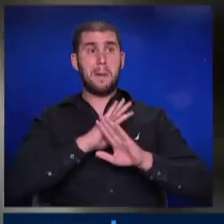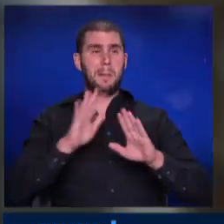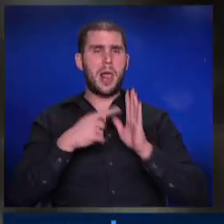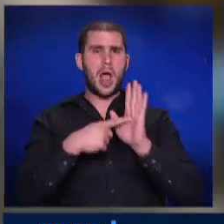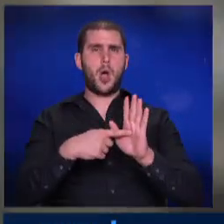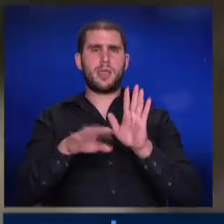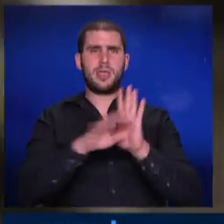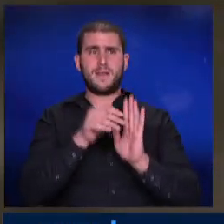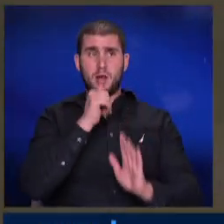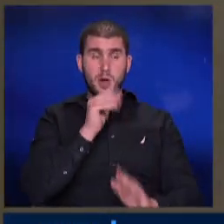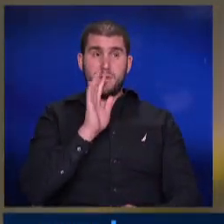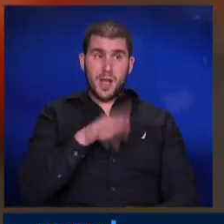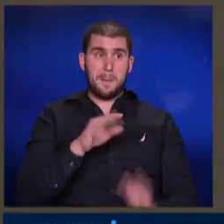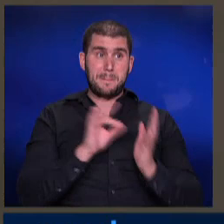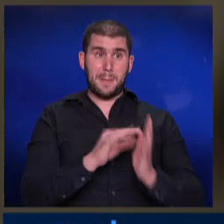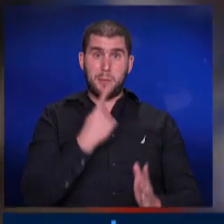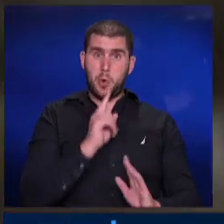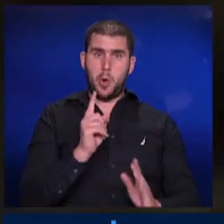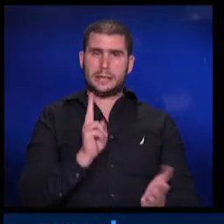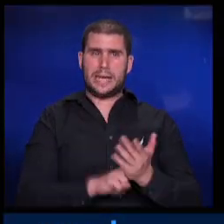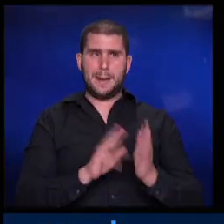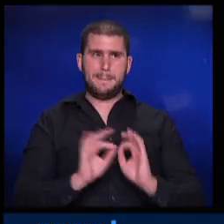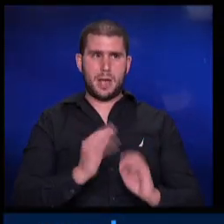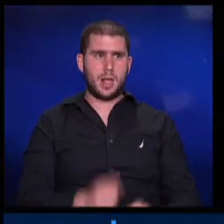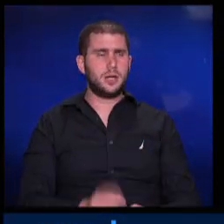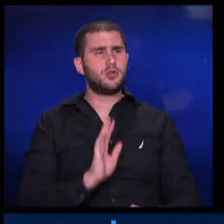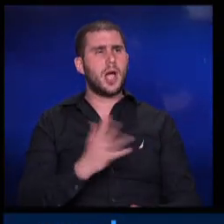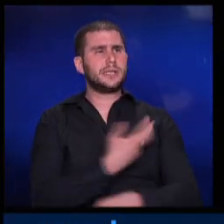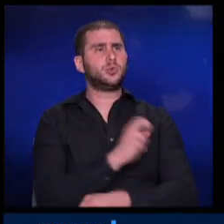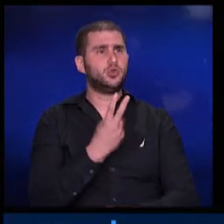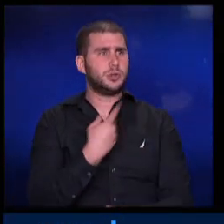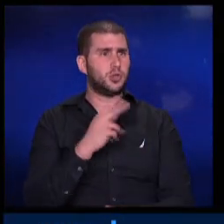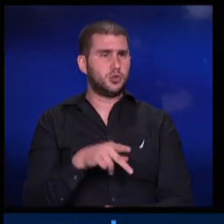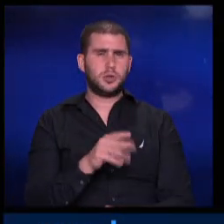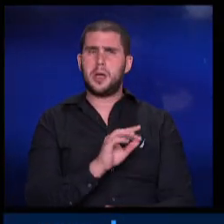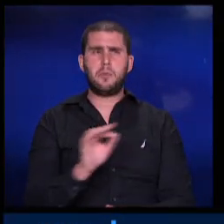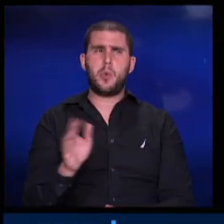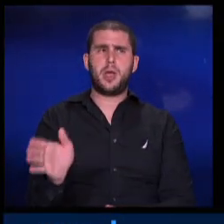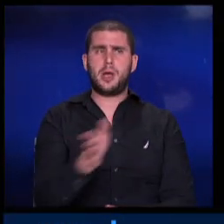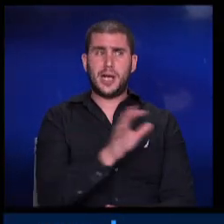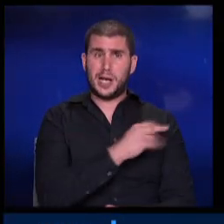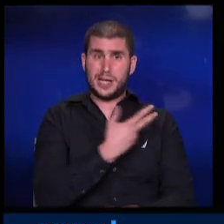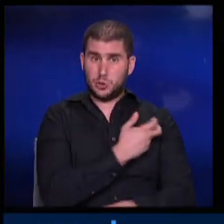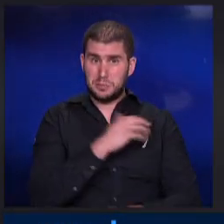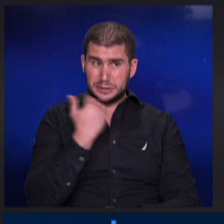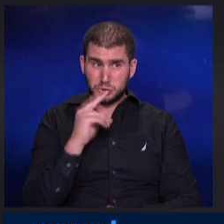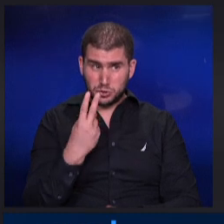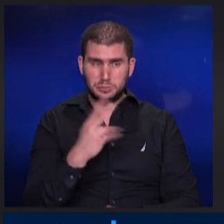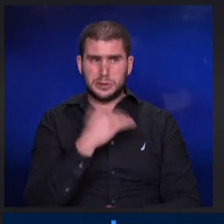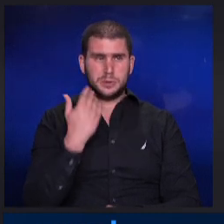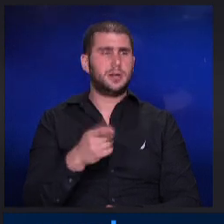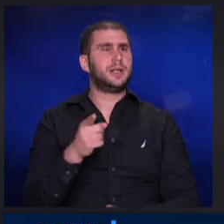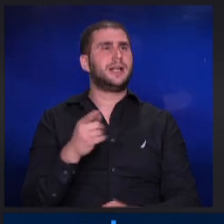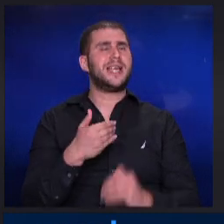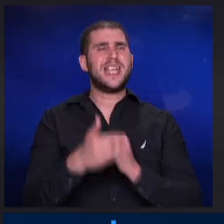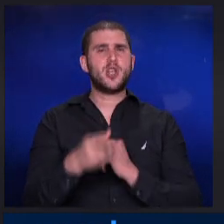התו הירוק, וגם כשהצהירו שאינם זכאים לו. יש לי רק חיסון שני, יש לי. מעולה. חיסון שני זה מספיק? זה מספיק. העיכוב